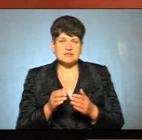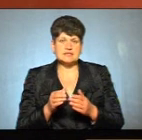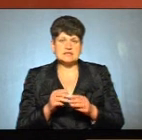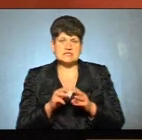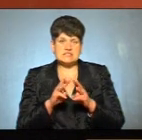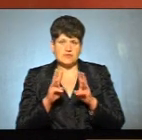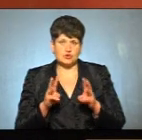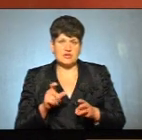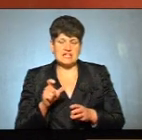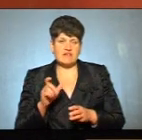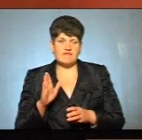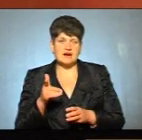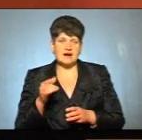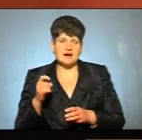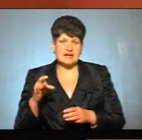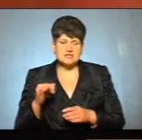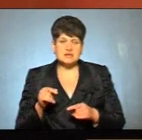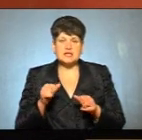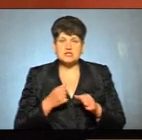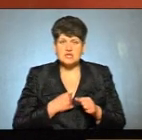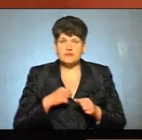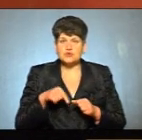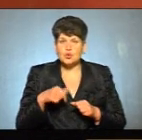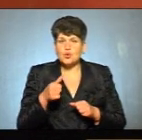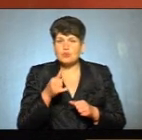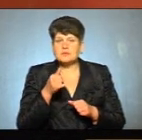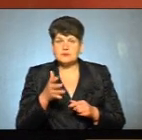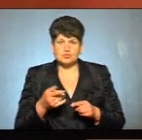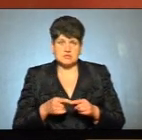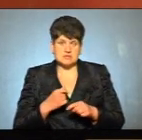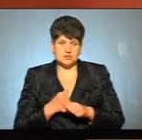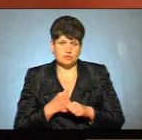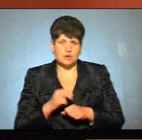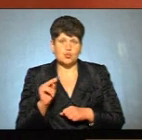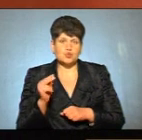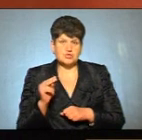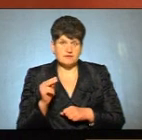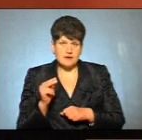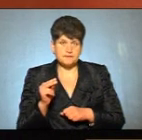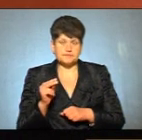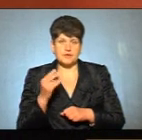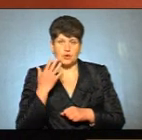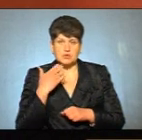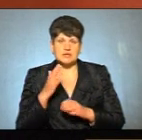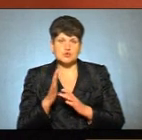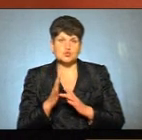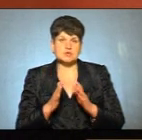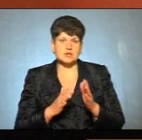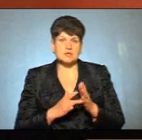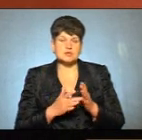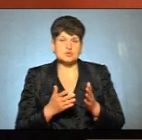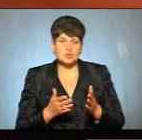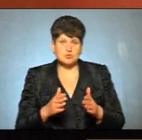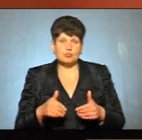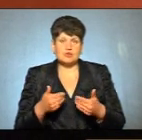Євхаристії. На жаль, цього року ми не зможемо це зробити у четвер, коли Ісус Христос